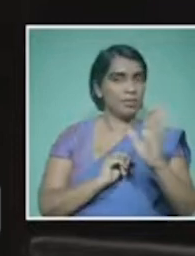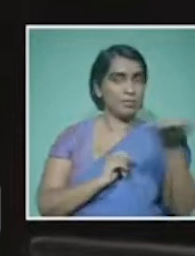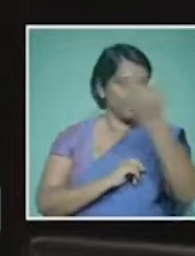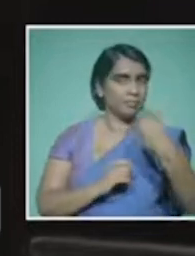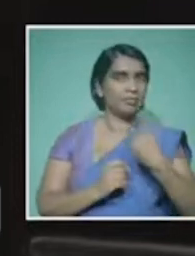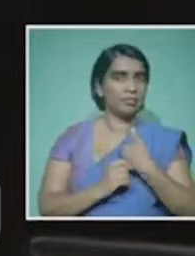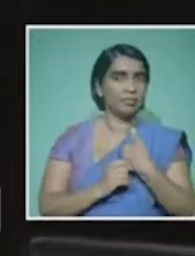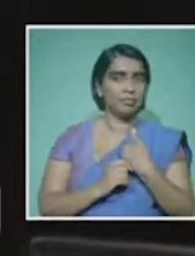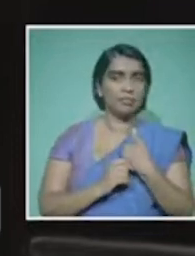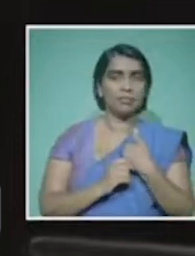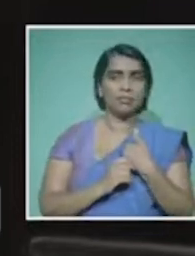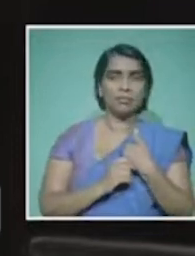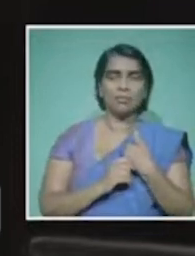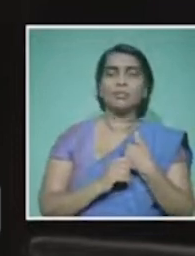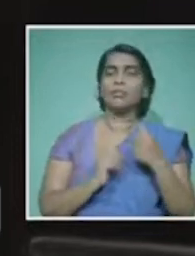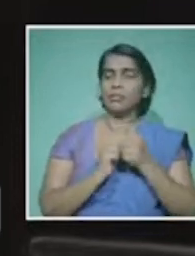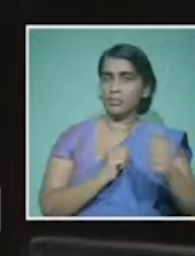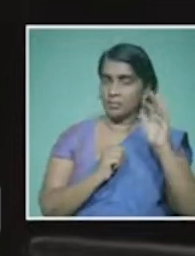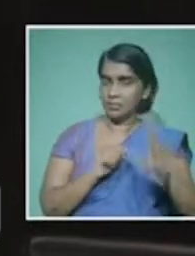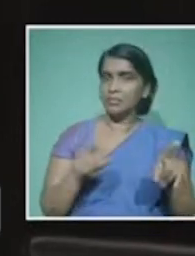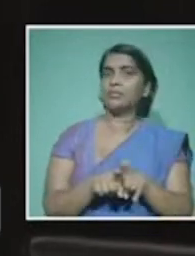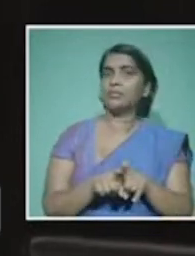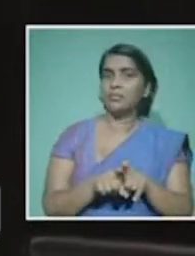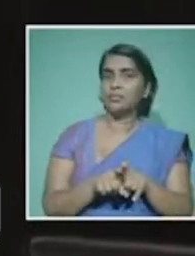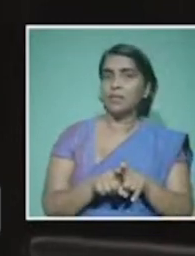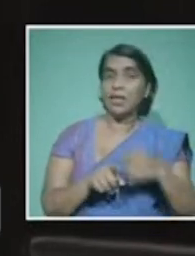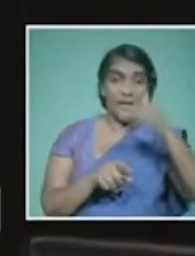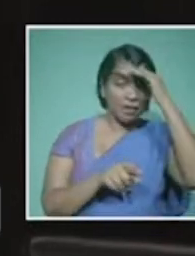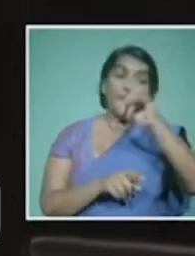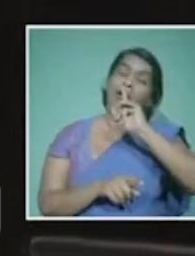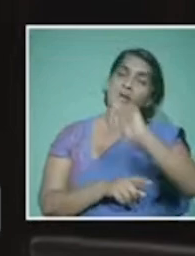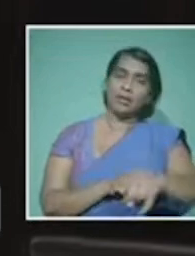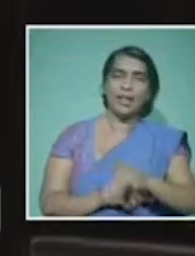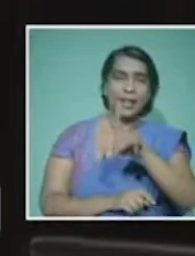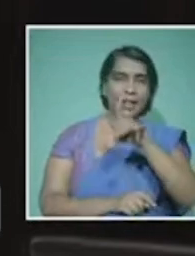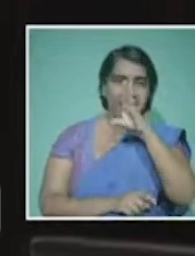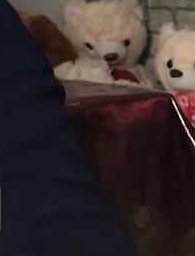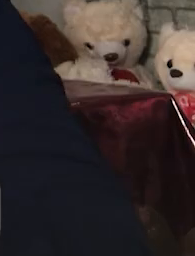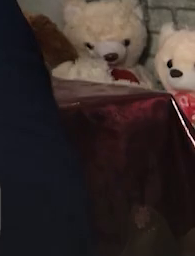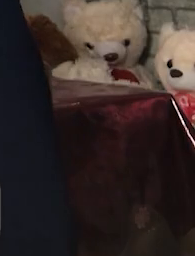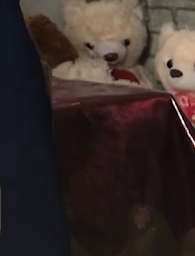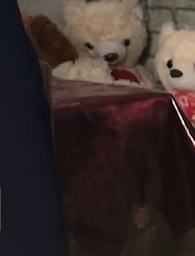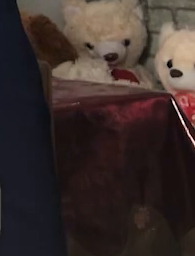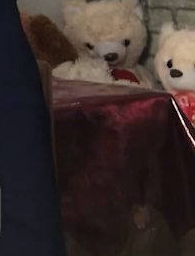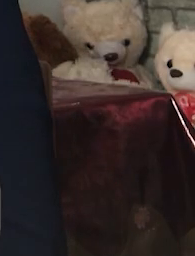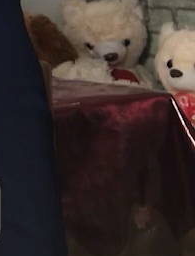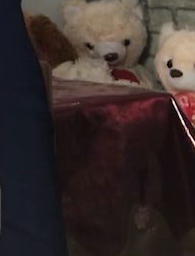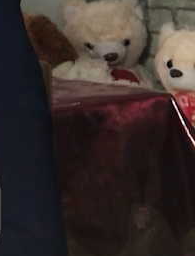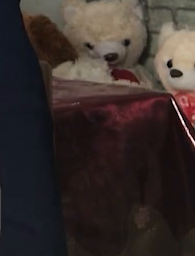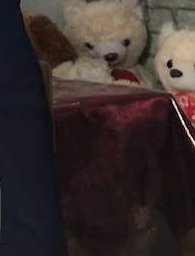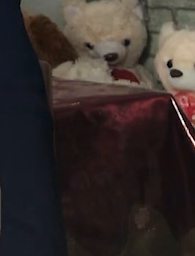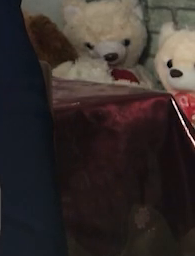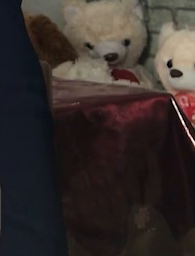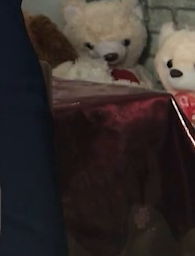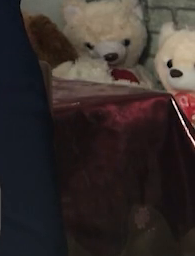எக்க தானகம வந்து கதா அவசான் கரண்ண காலே அவசானாய் ஒய நாயகையாகன் அஹ கண்ட கிள லஜ்ஜ நெதி நாயகையா அதுக்கு அப்புறம் பேச வந்த நலின்